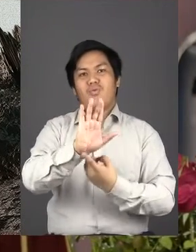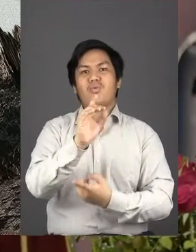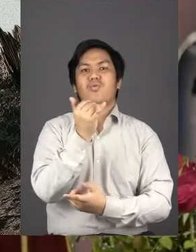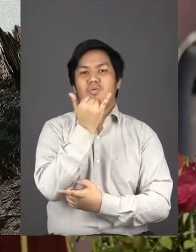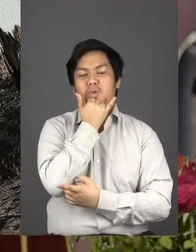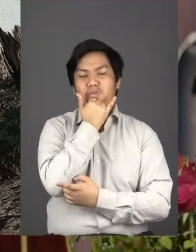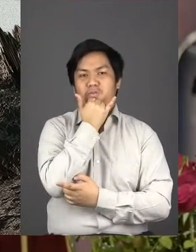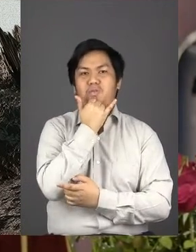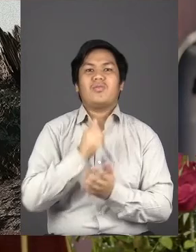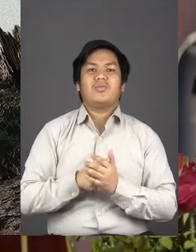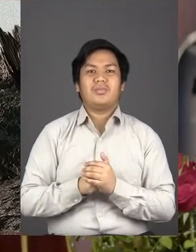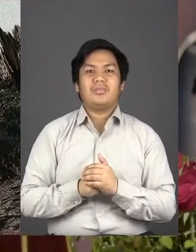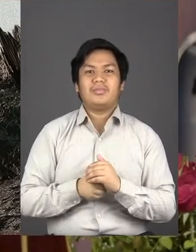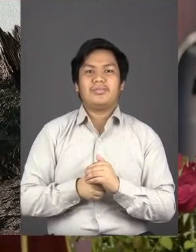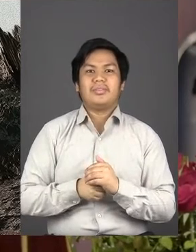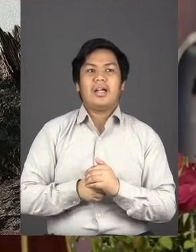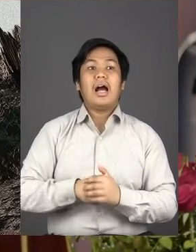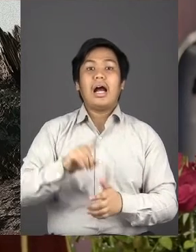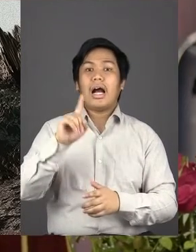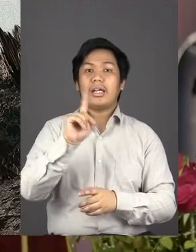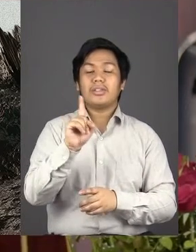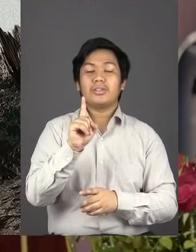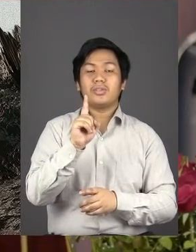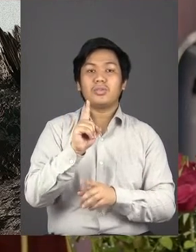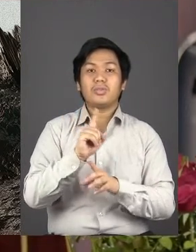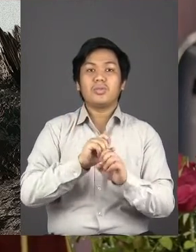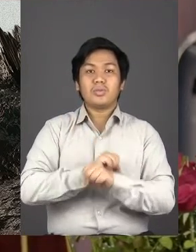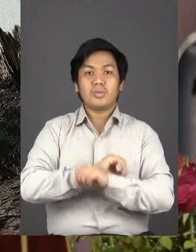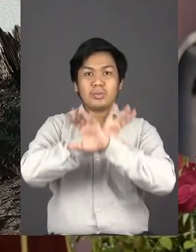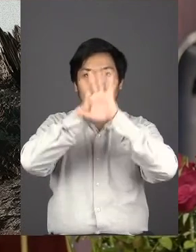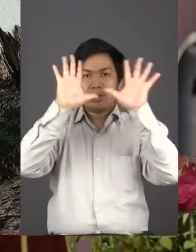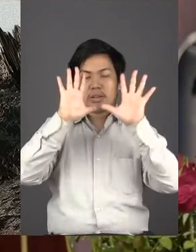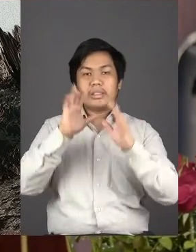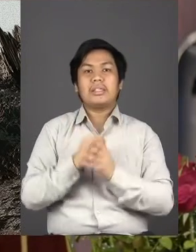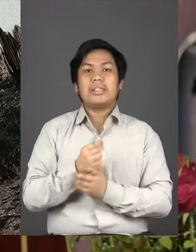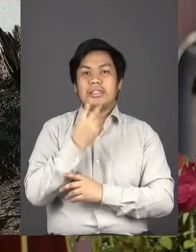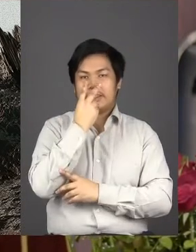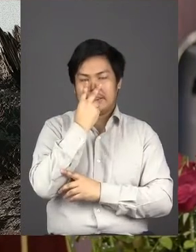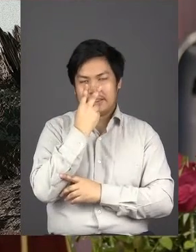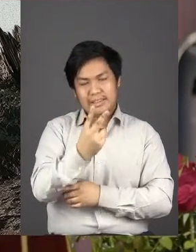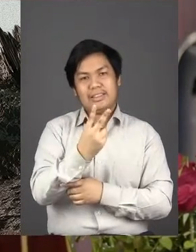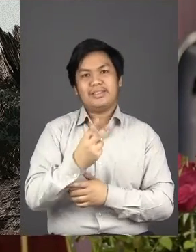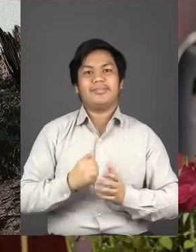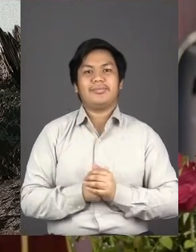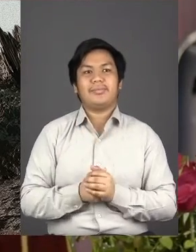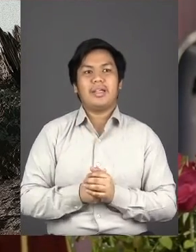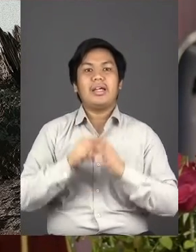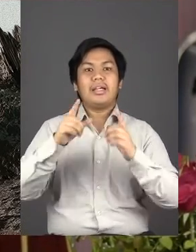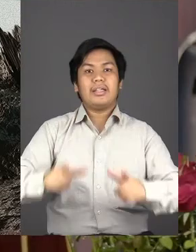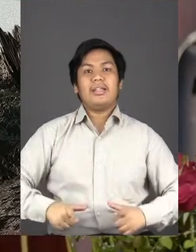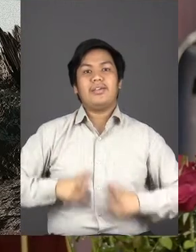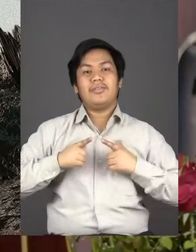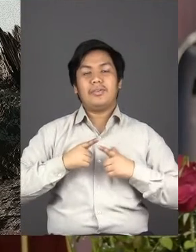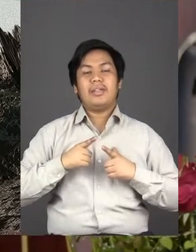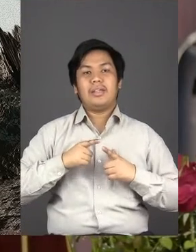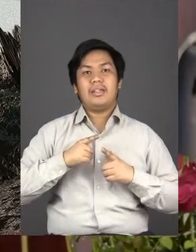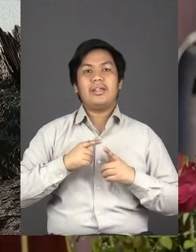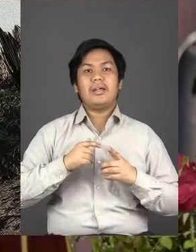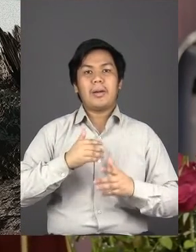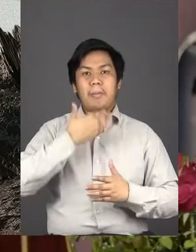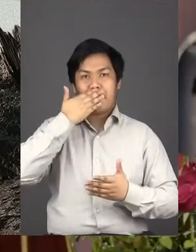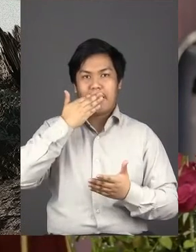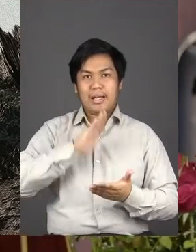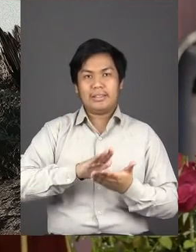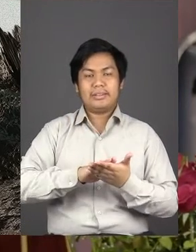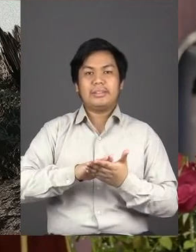For anything that becomes visible is light. Alam niyo, ang makasalanang pamumuhay ay nalalantad ng isang